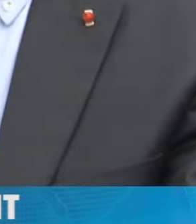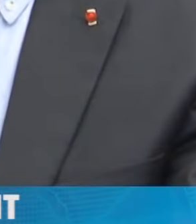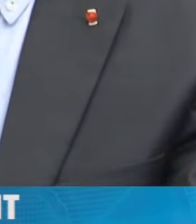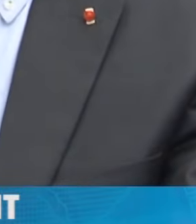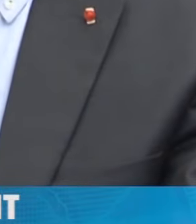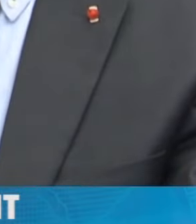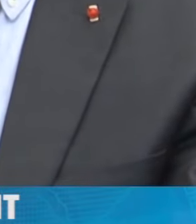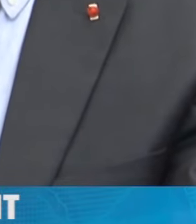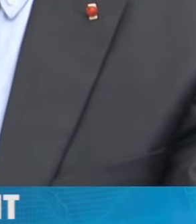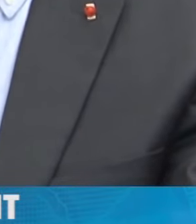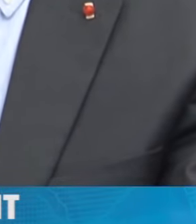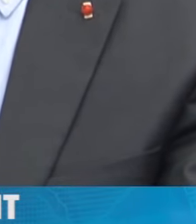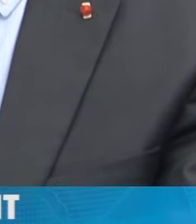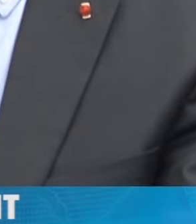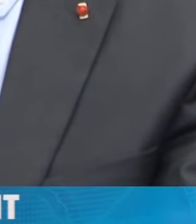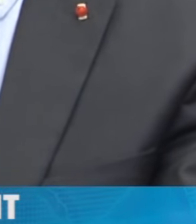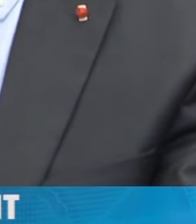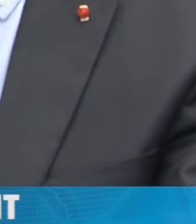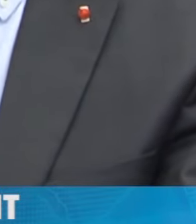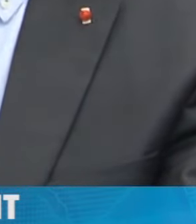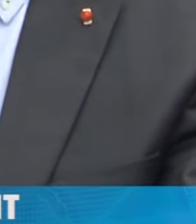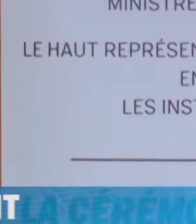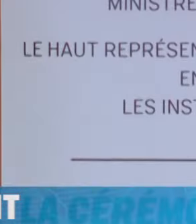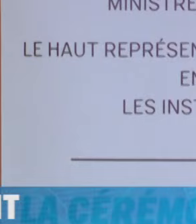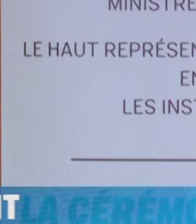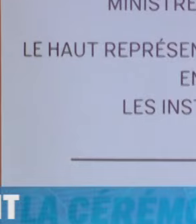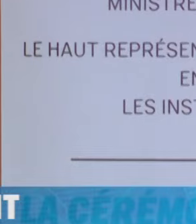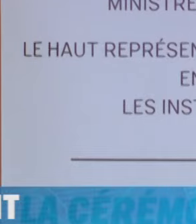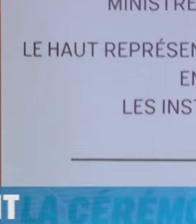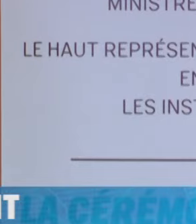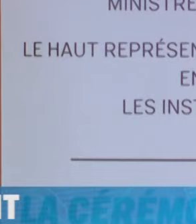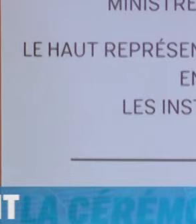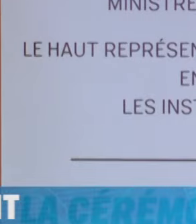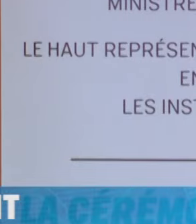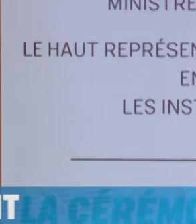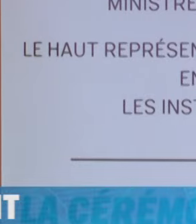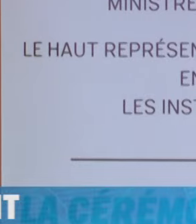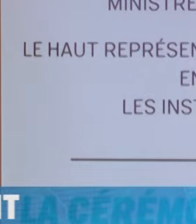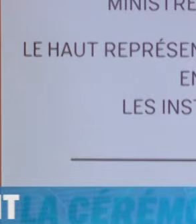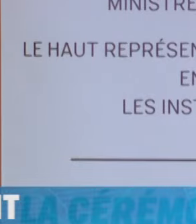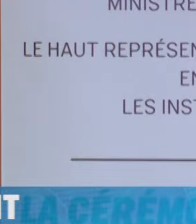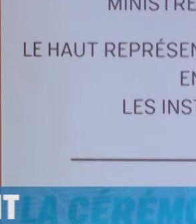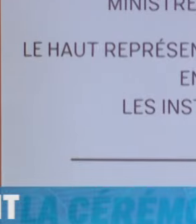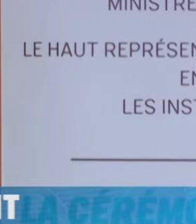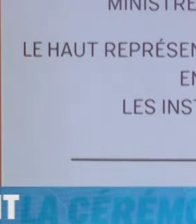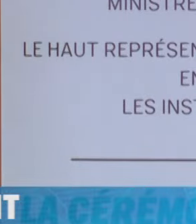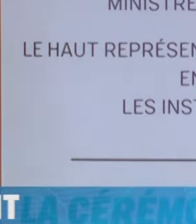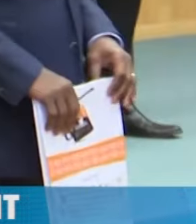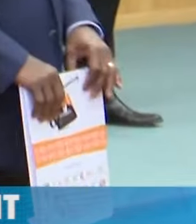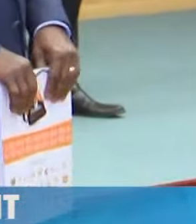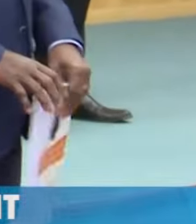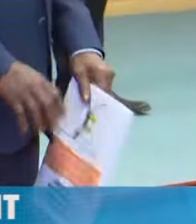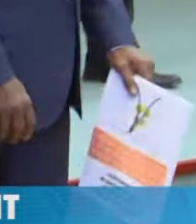outil d'information et de communication sur les activités des institutions de la République de Côte d'Ivoire. C'est un magazine qui rapproche